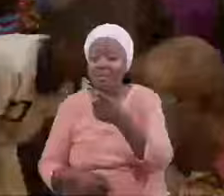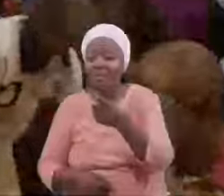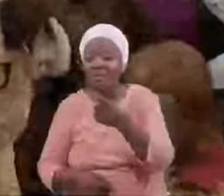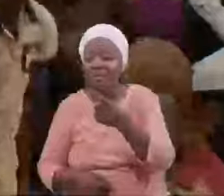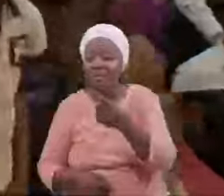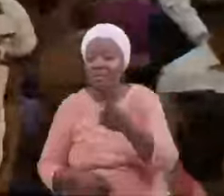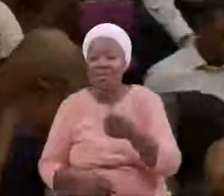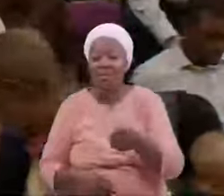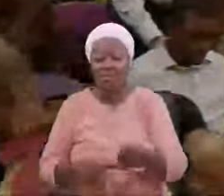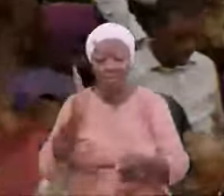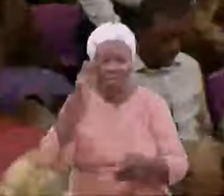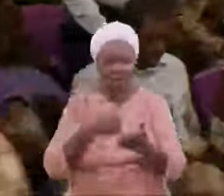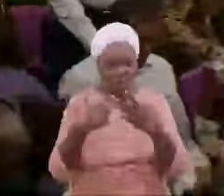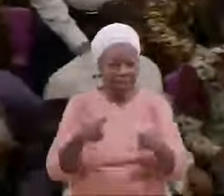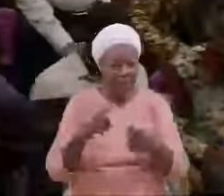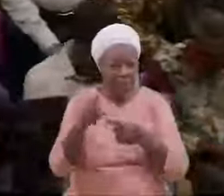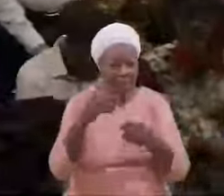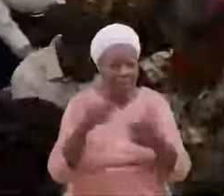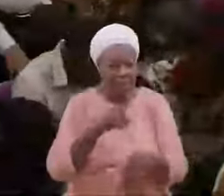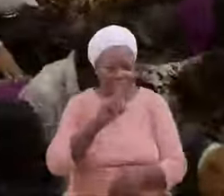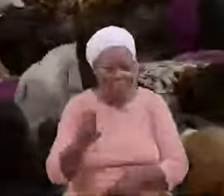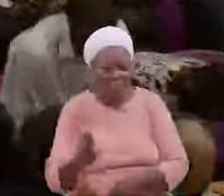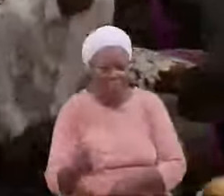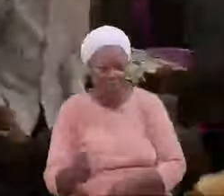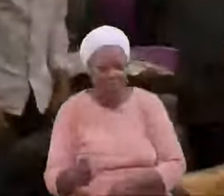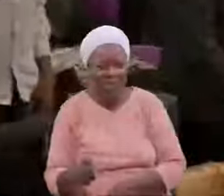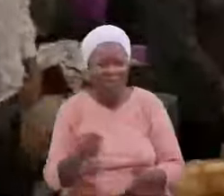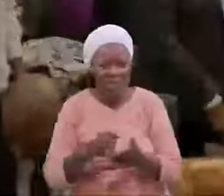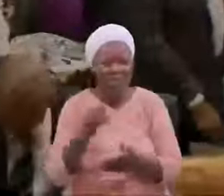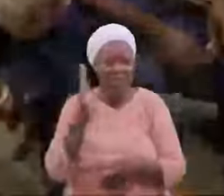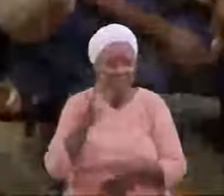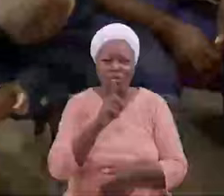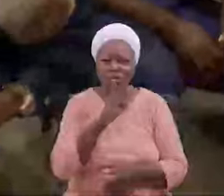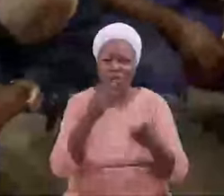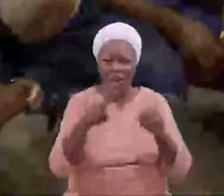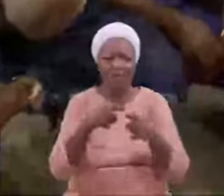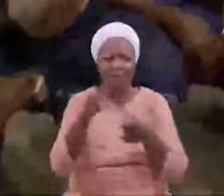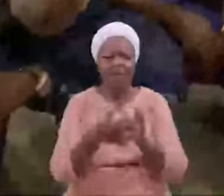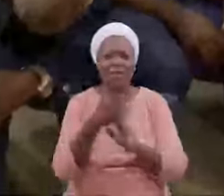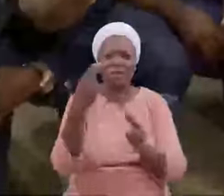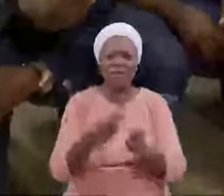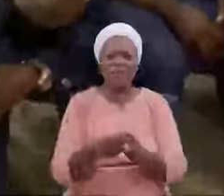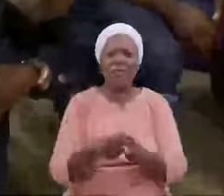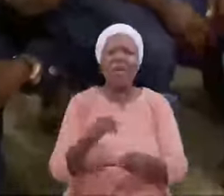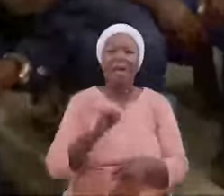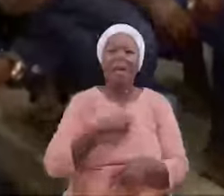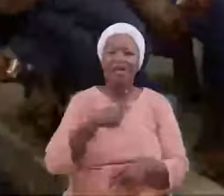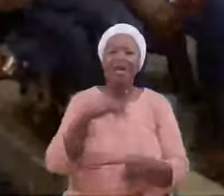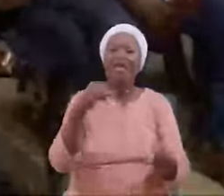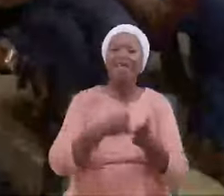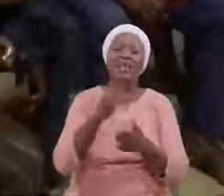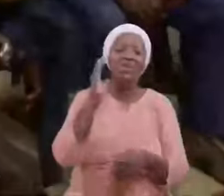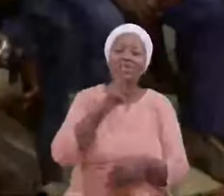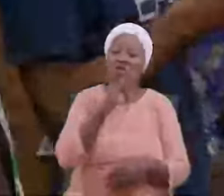Est-ce que cela va-t-il se produire? Est-ce que cela va se produire? Oui. Je dis, cela va se produire.